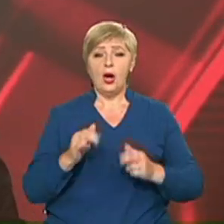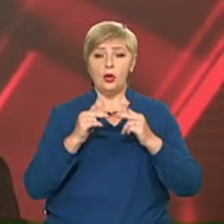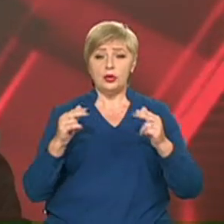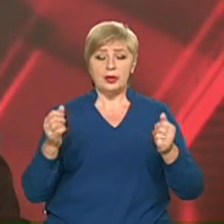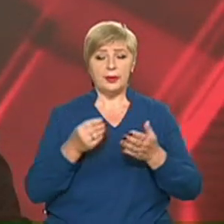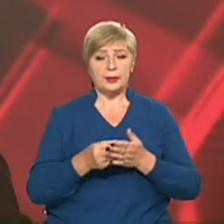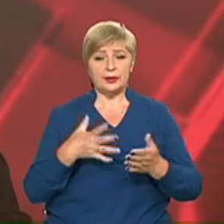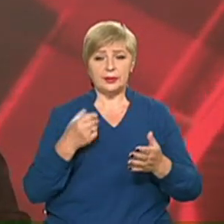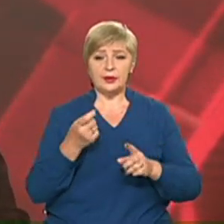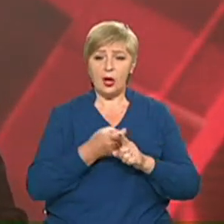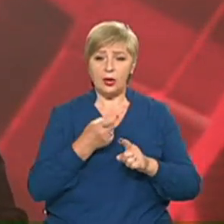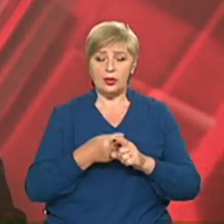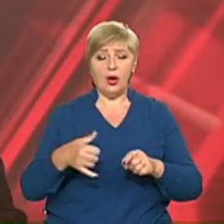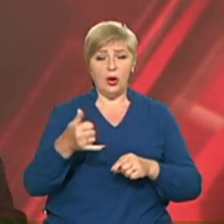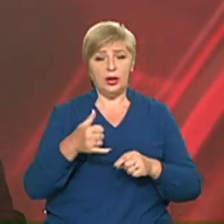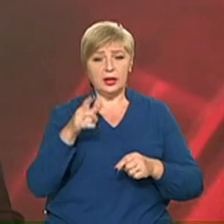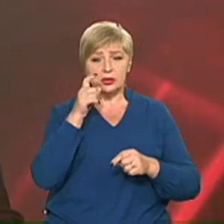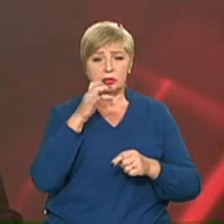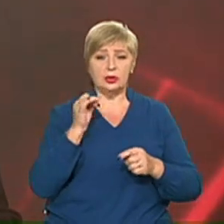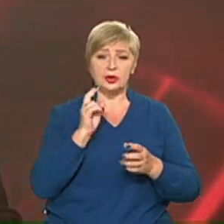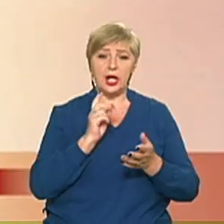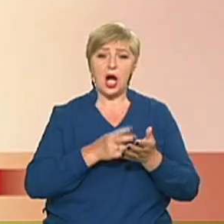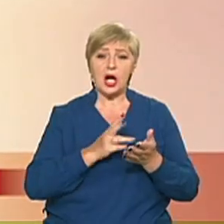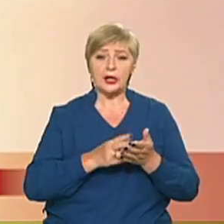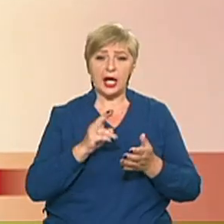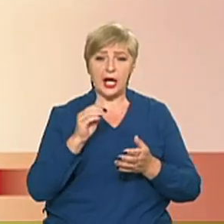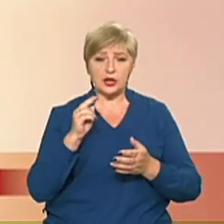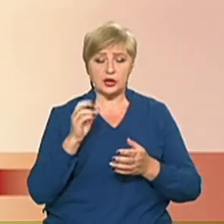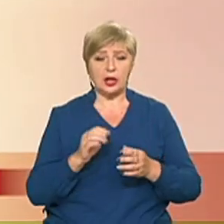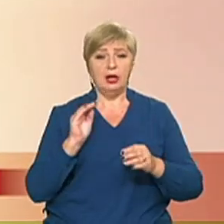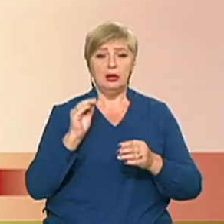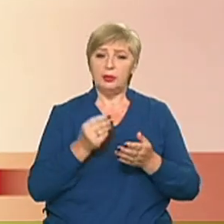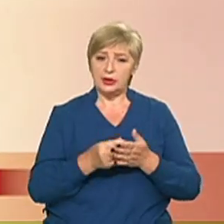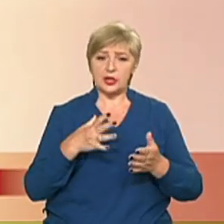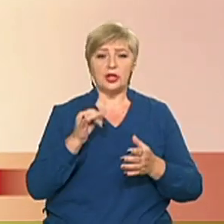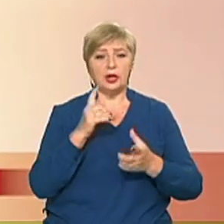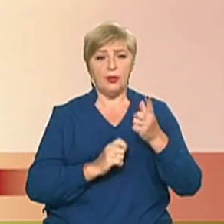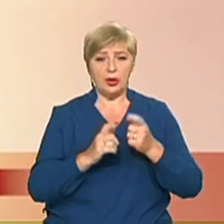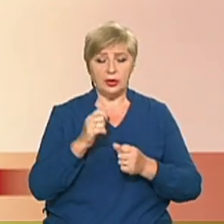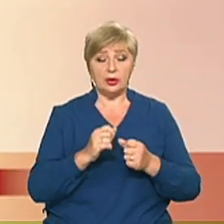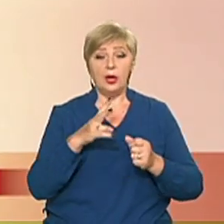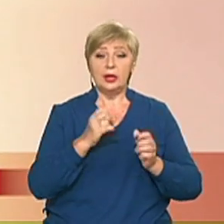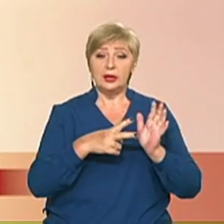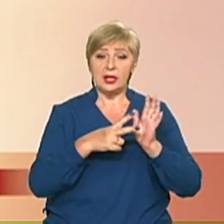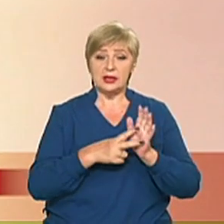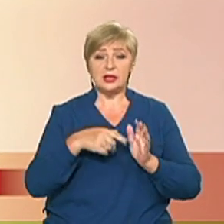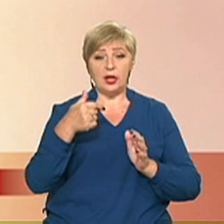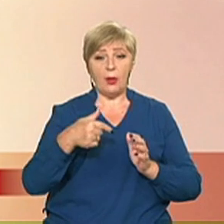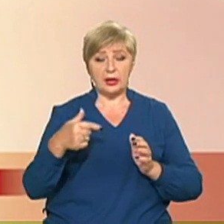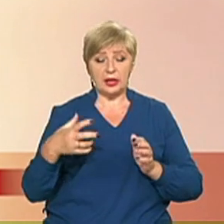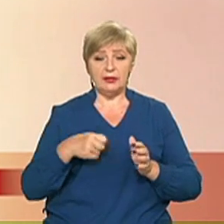У Дніпрі подорожчали картопля, олія, цукор та гречка. Додало в ціні молоко. Натомість на 7 гривень подешевшала